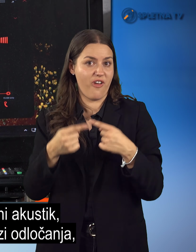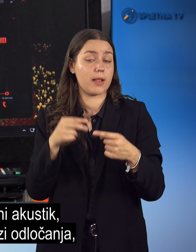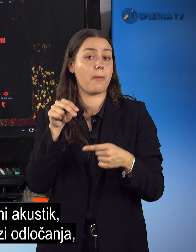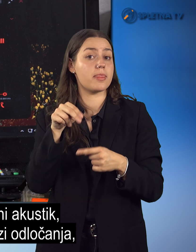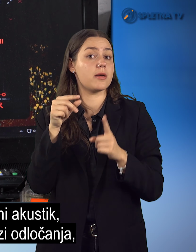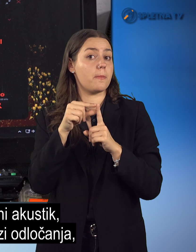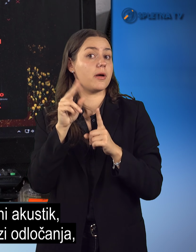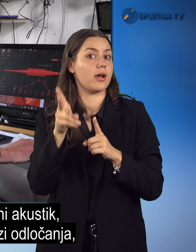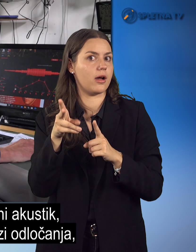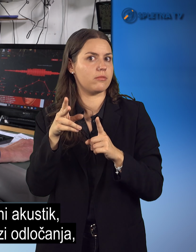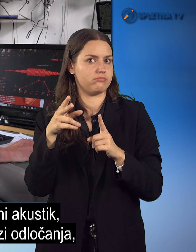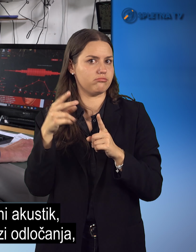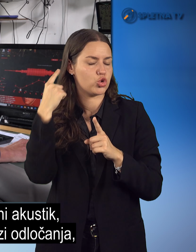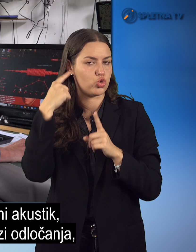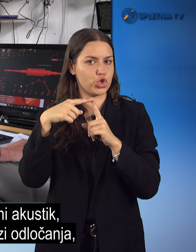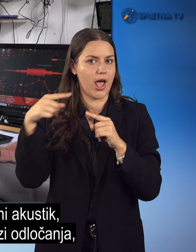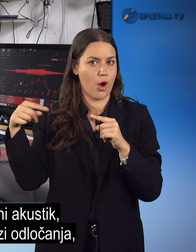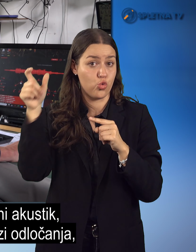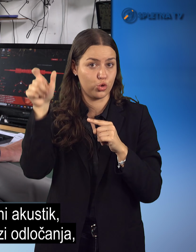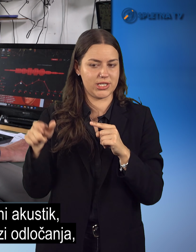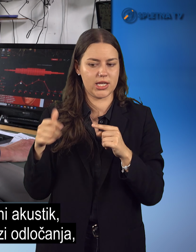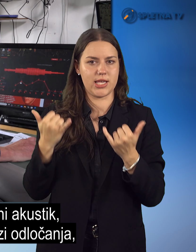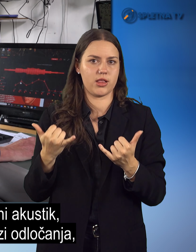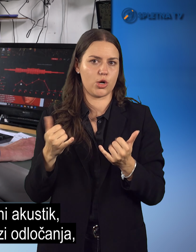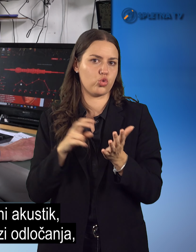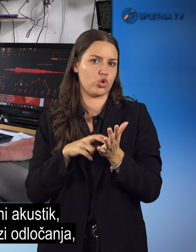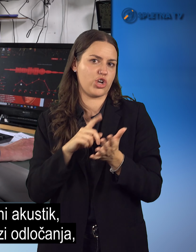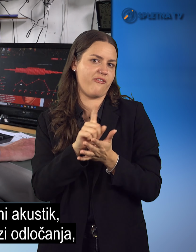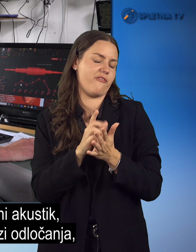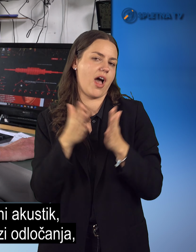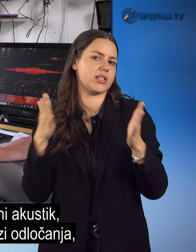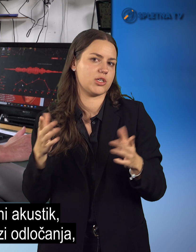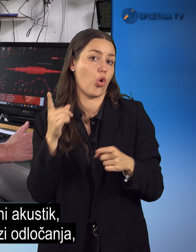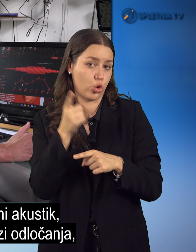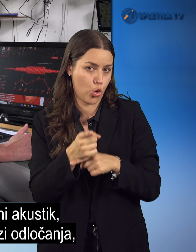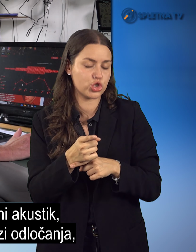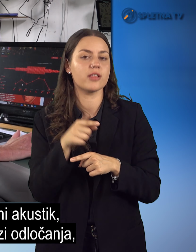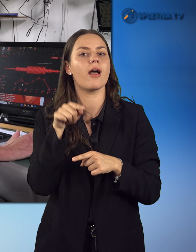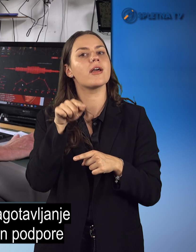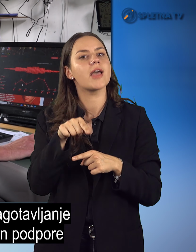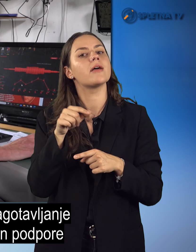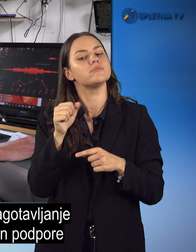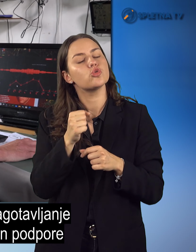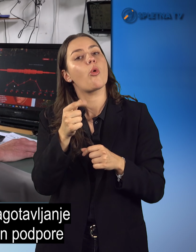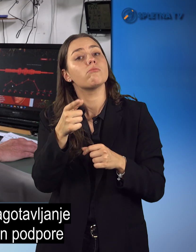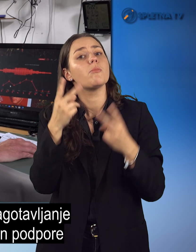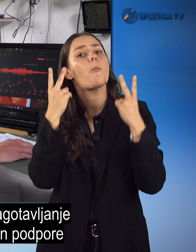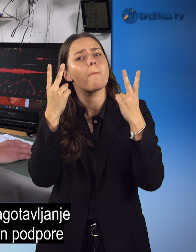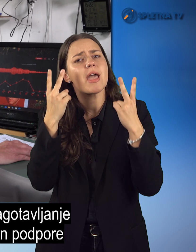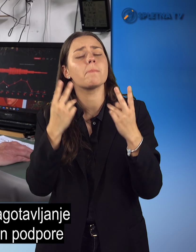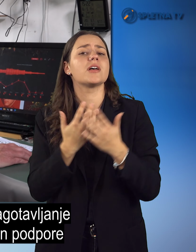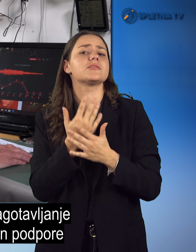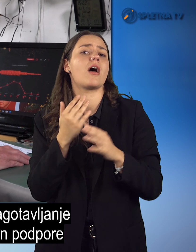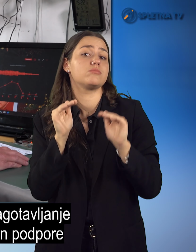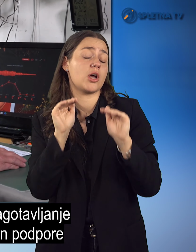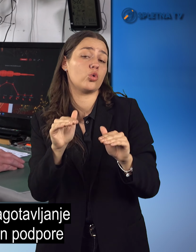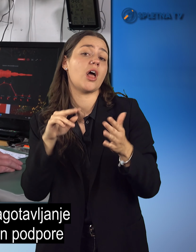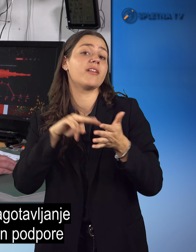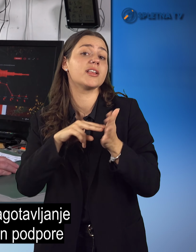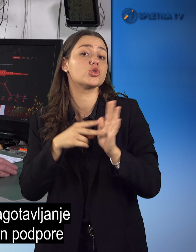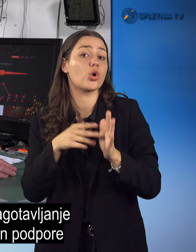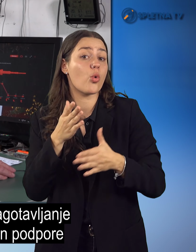Uvedba NPK slušni akustik, ki je trenutno še v fazi odločanja, je tako ključna za zagotavljanje strokovne